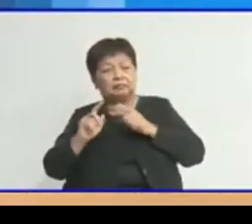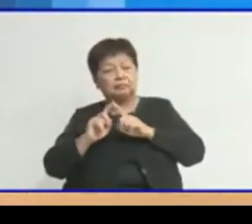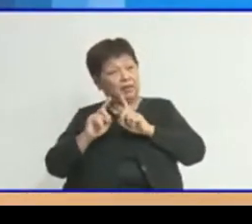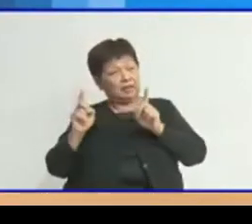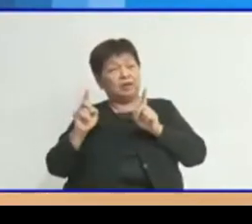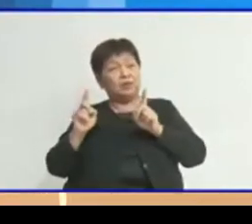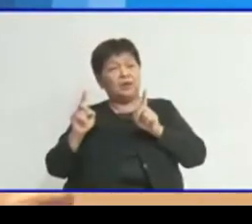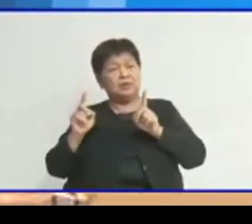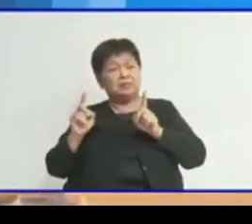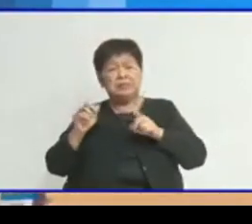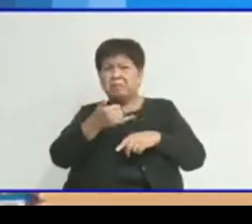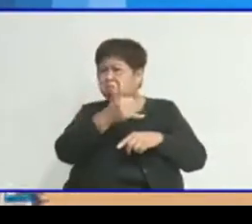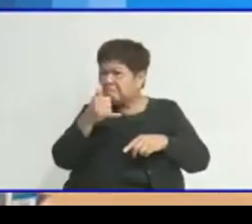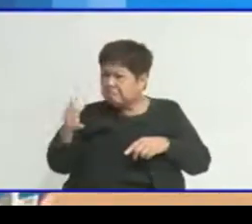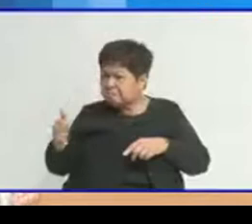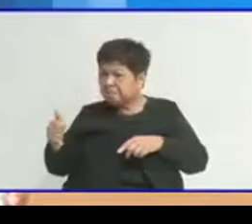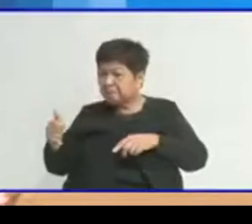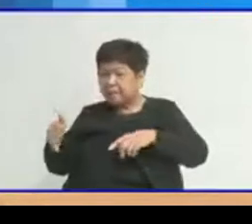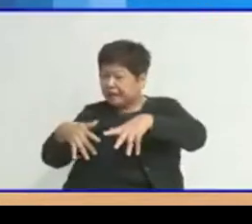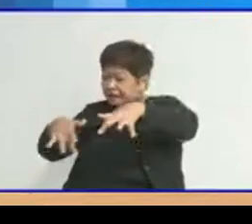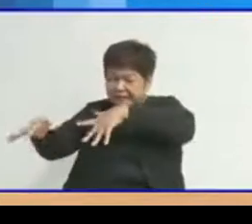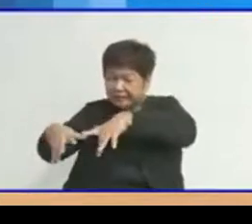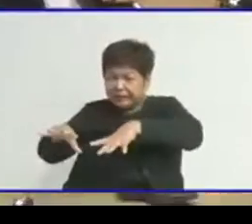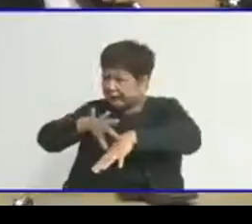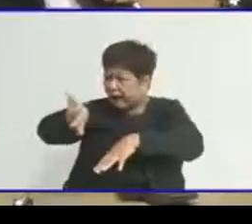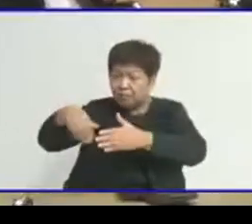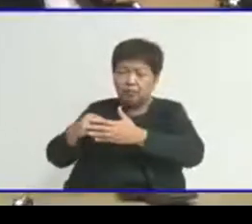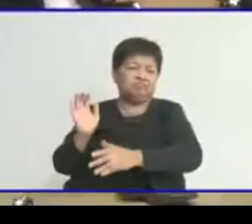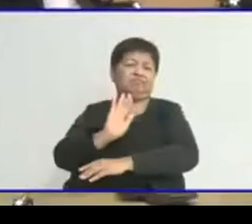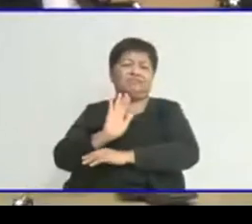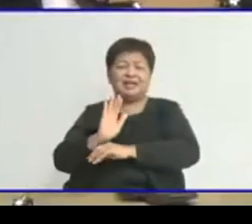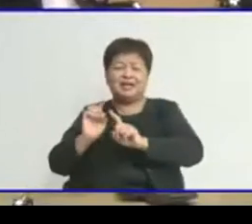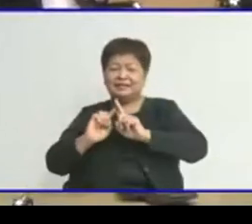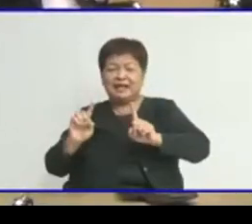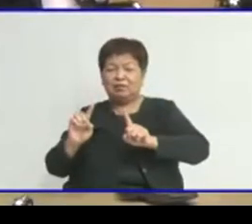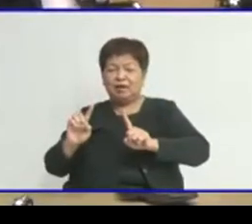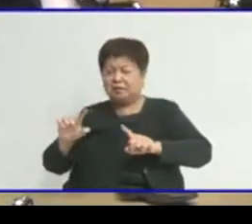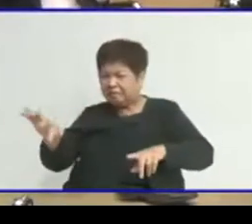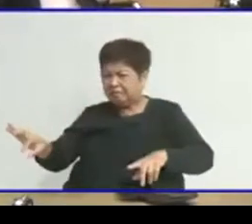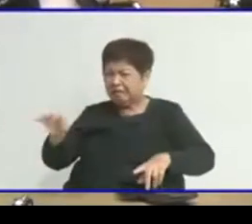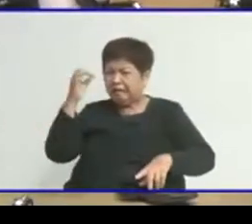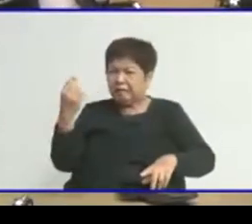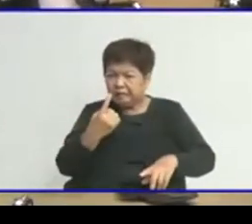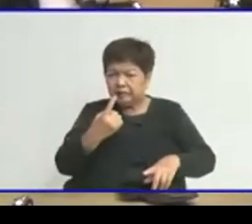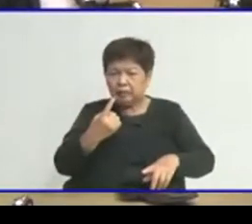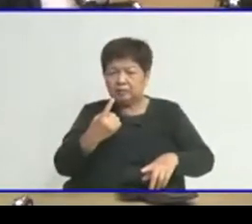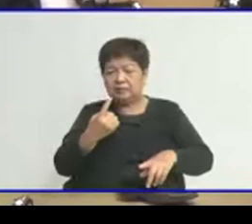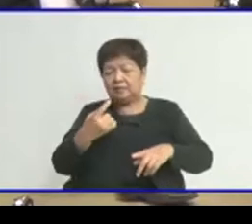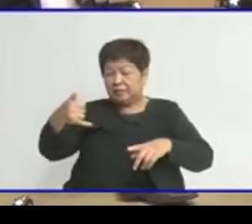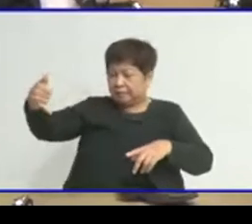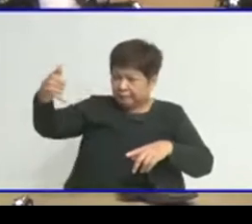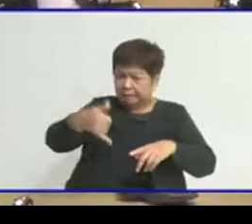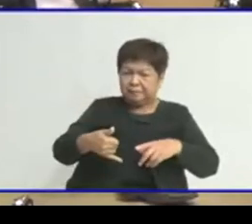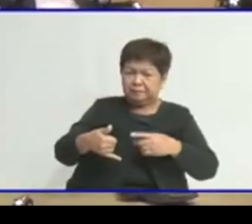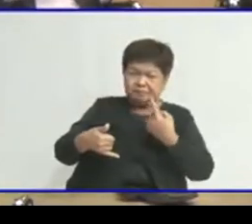ถานะจากยูเนเซียเนี่ยคือถ้าเป็นผู้ลี้ภัยก็คือจะเป็นสถานะของยูเนเซียนะคะไม่ใช่ว่าผู้ลี้ภัยทุกคนจะมี